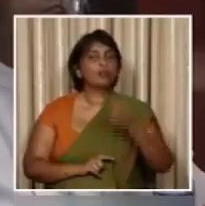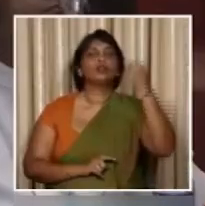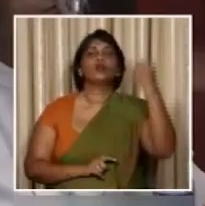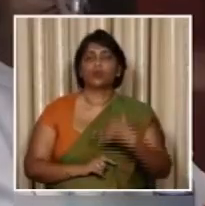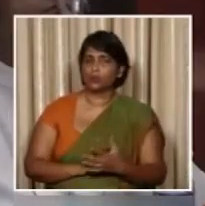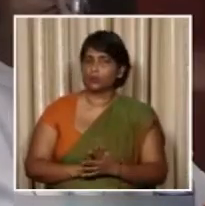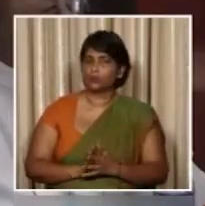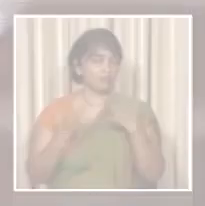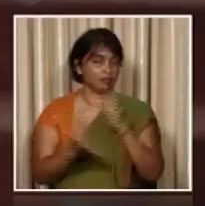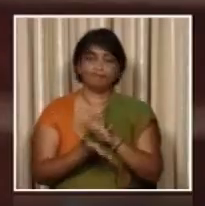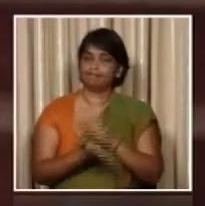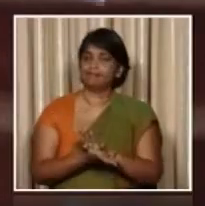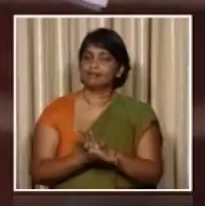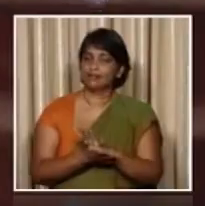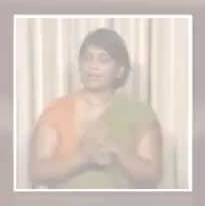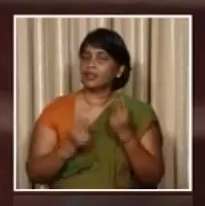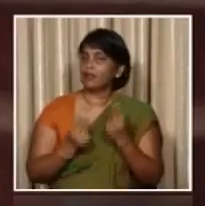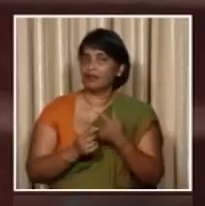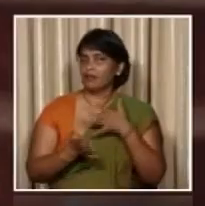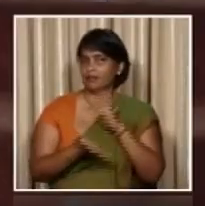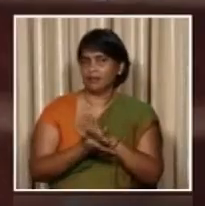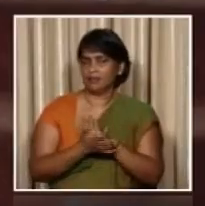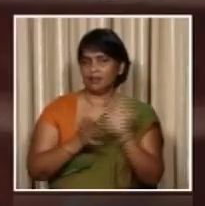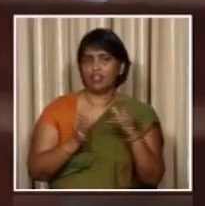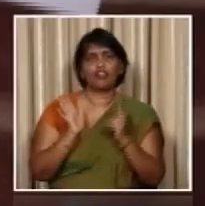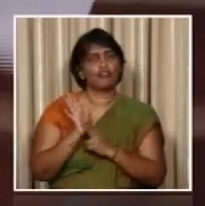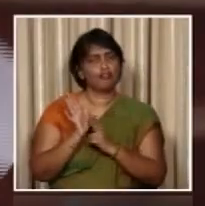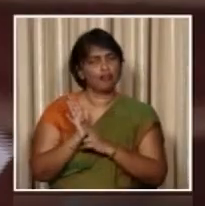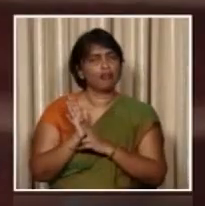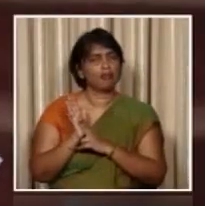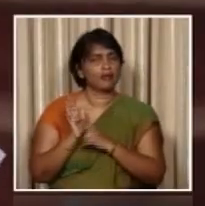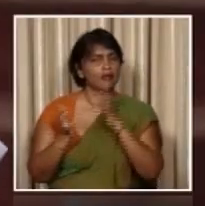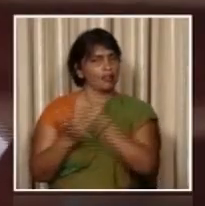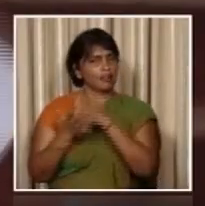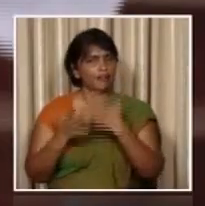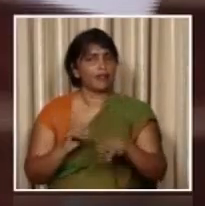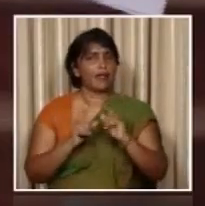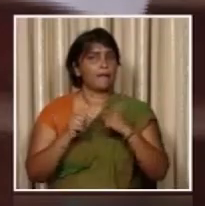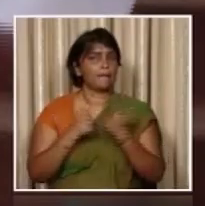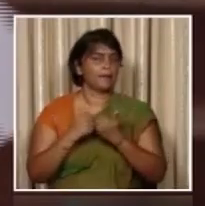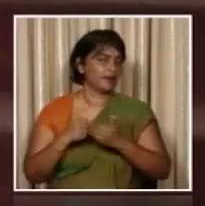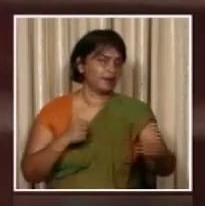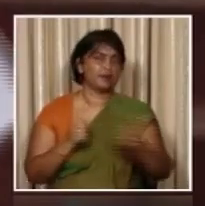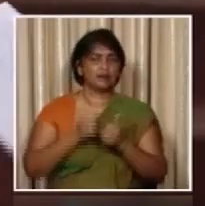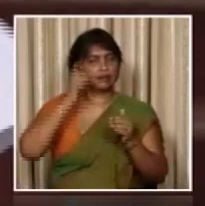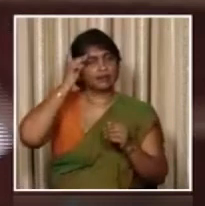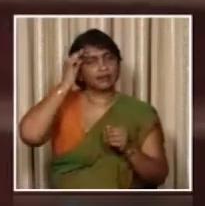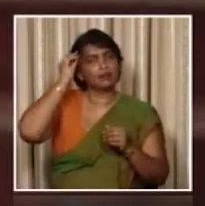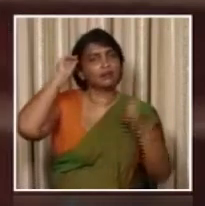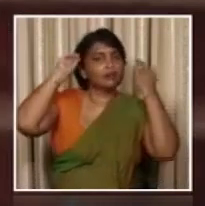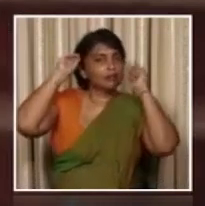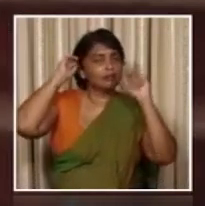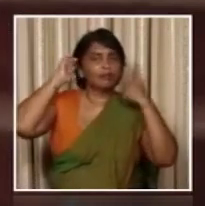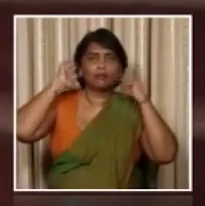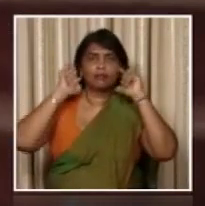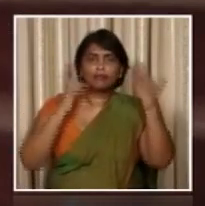කවදාද? මට ඒක කියන්නකො. කඩිමුඩිය ගහලා නැහැ. ඇත්තට නොවැම්බර් මාසේ ගහලා මේක අප්‍රේල් මාසෙ තමයි ඉම්ප්ලිමන්ට් වෙන්නේ. දැන් ඔබතුමාලට මෙතෙක් කල් එක නොදෙනුවත්